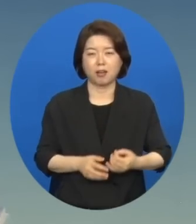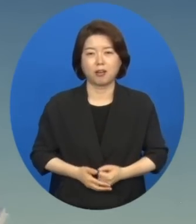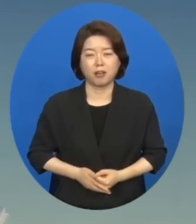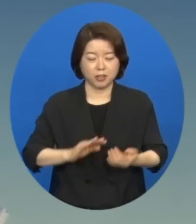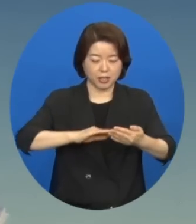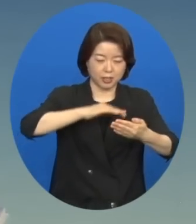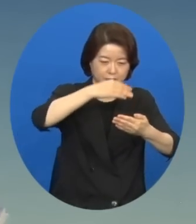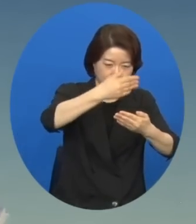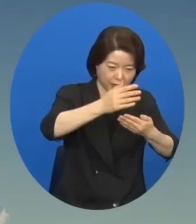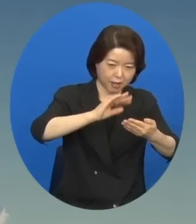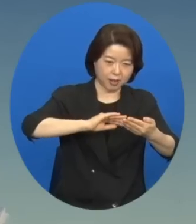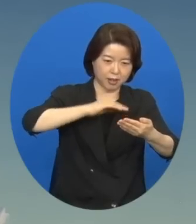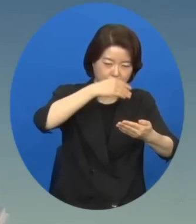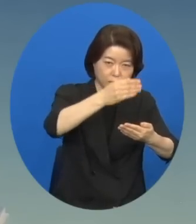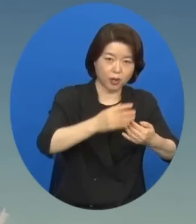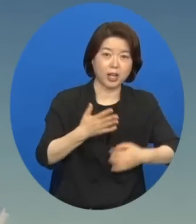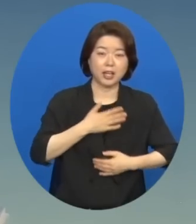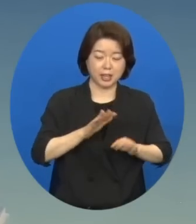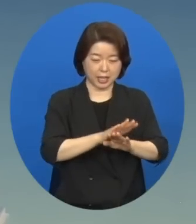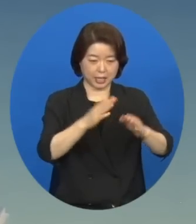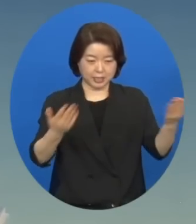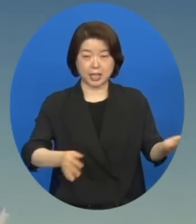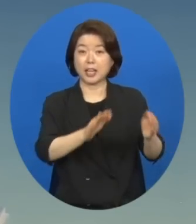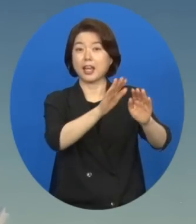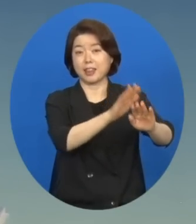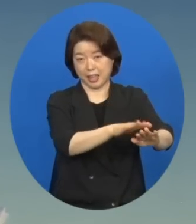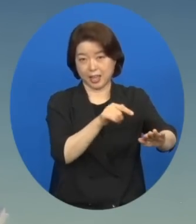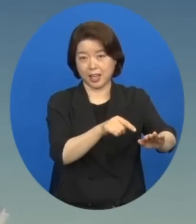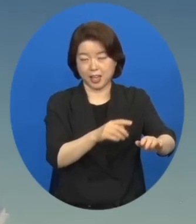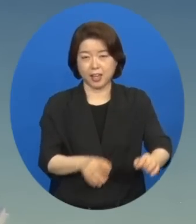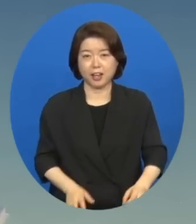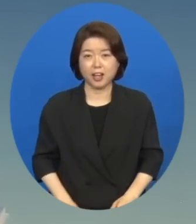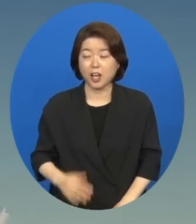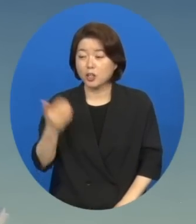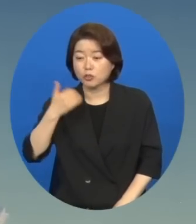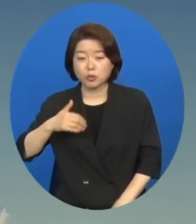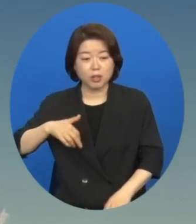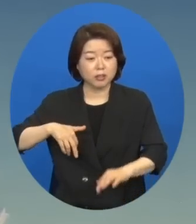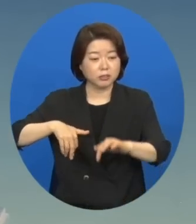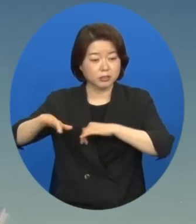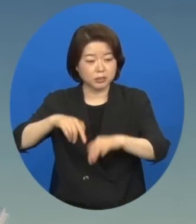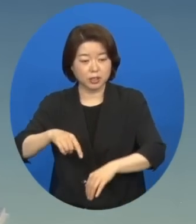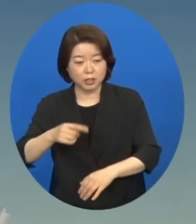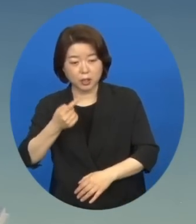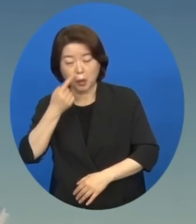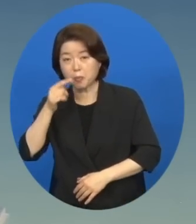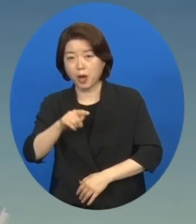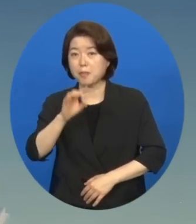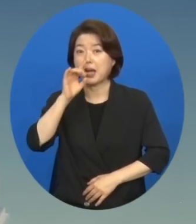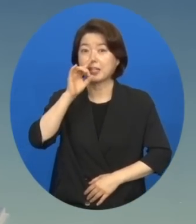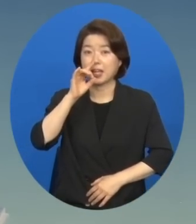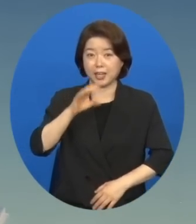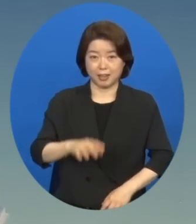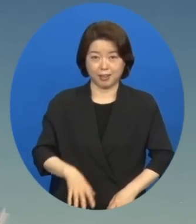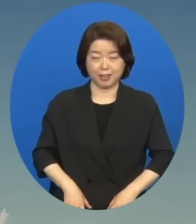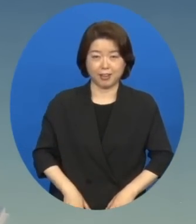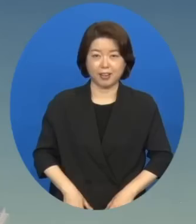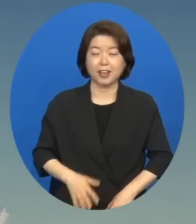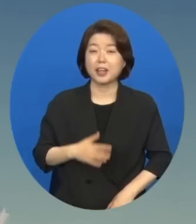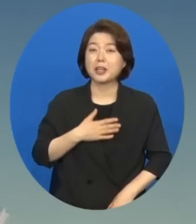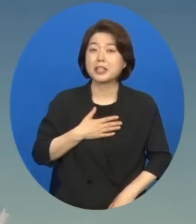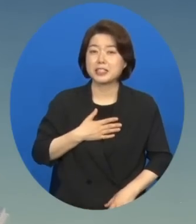달력을 제 책상 위에다가 올려놨으니까 누가 지나가다가 알아채기라도 하면 안 되잖아요.